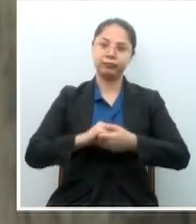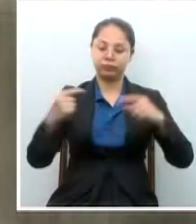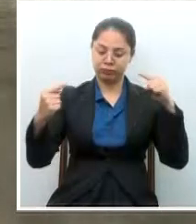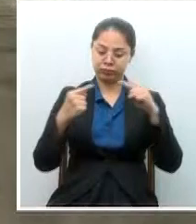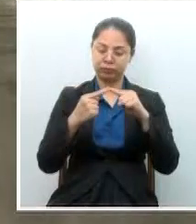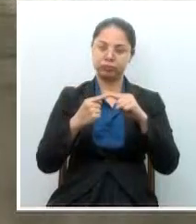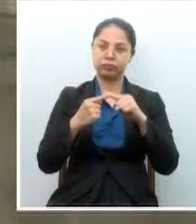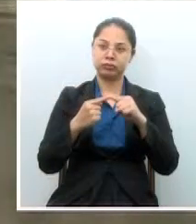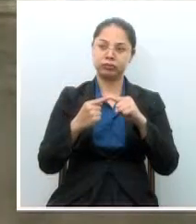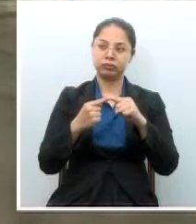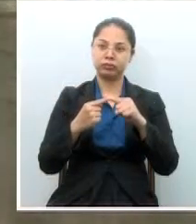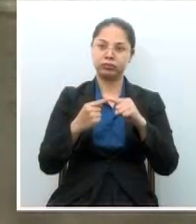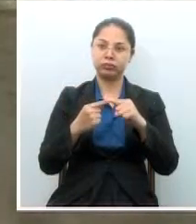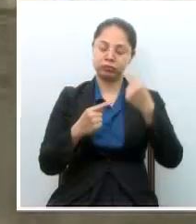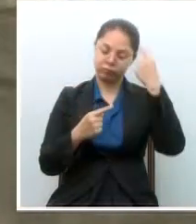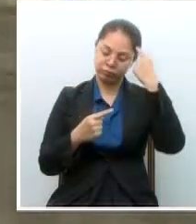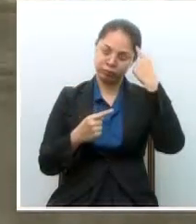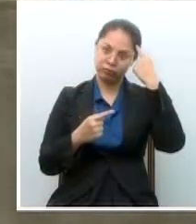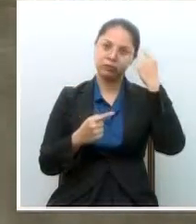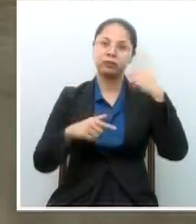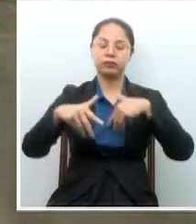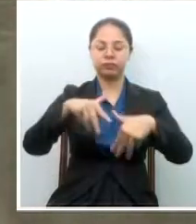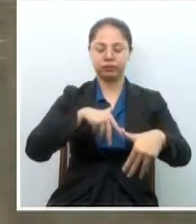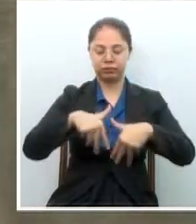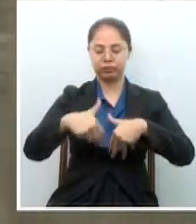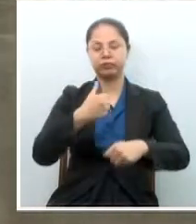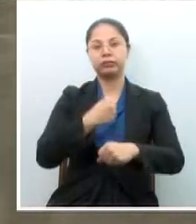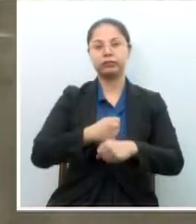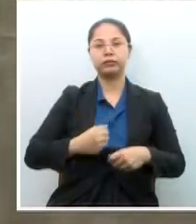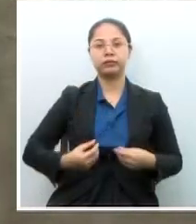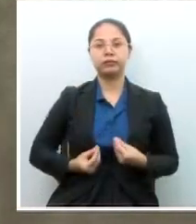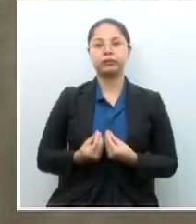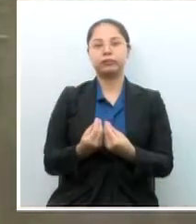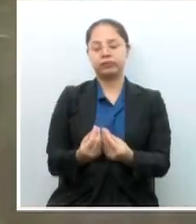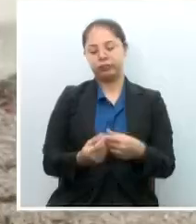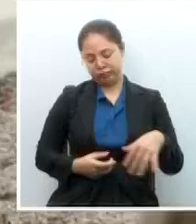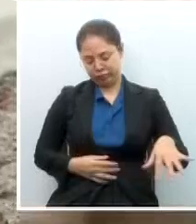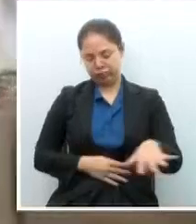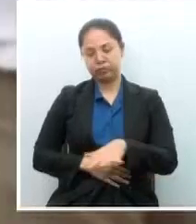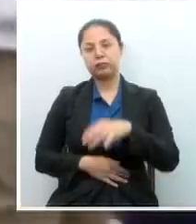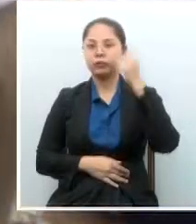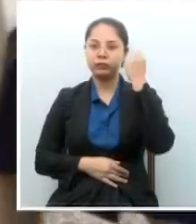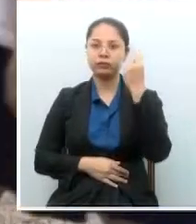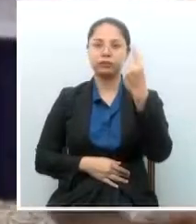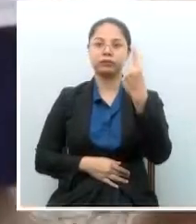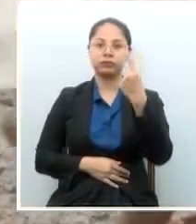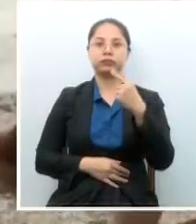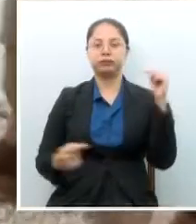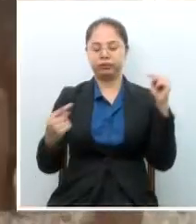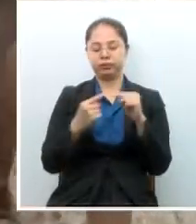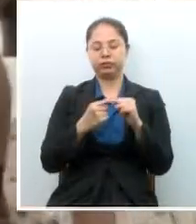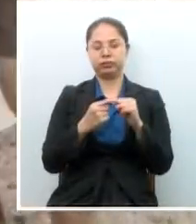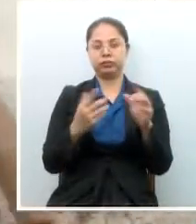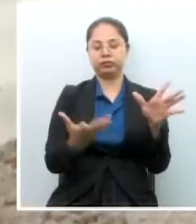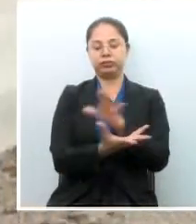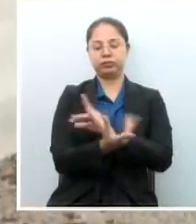ามีการบูรณาการความเป็นท้องถิ่นให้เกิดความรู้เกิดความเข้าใจในการใช้ทักษะทาง